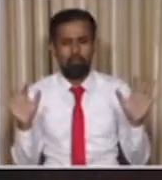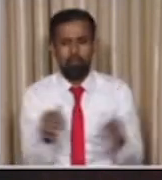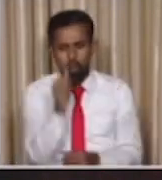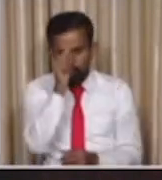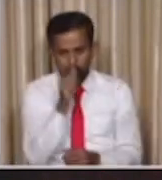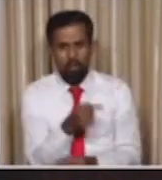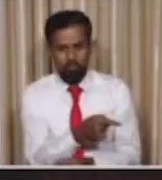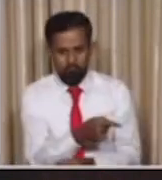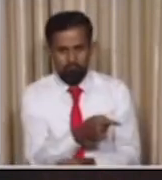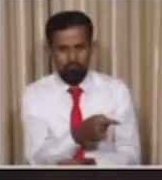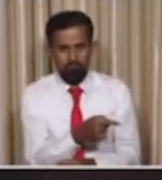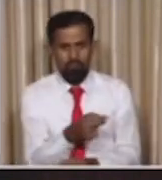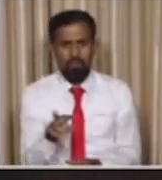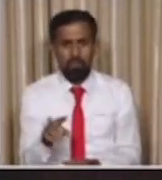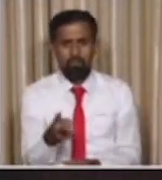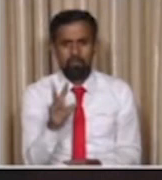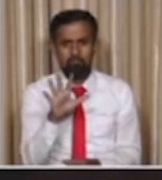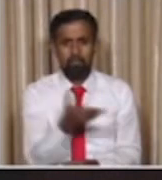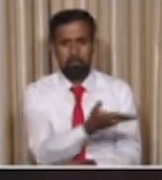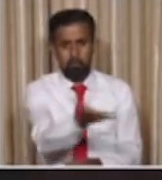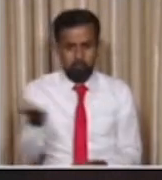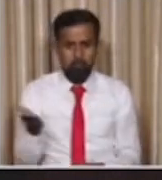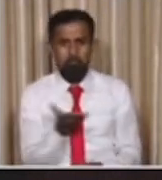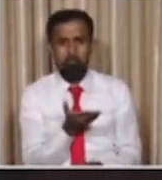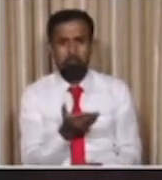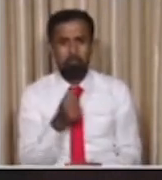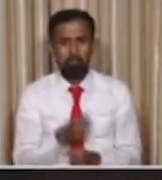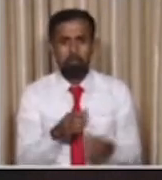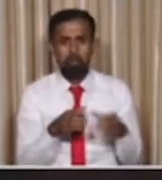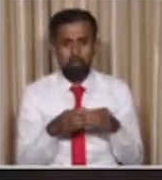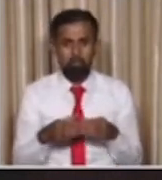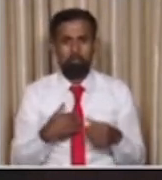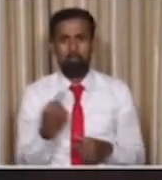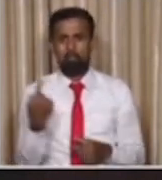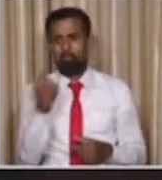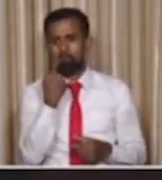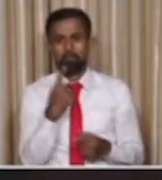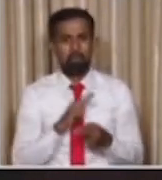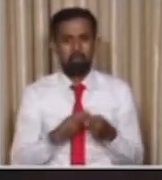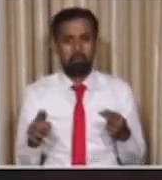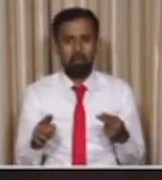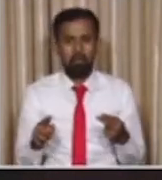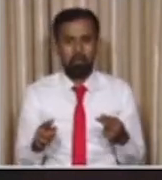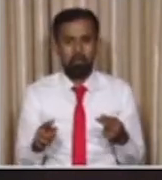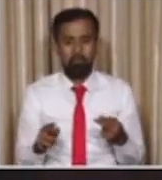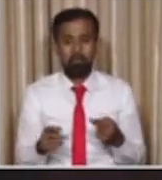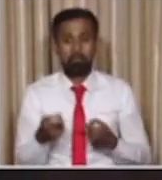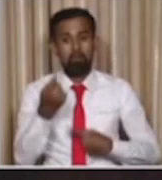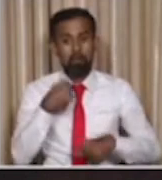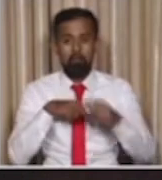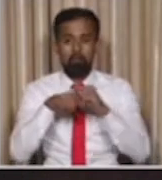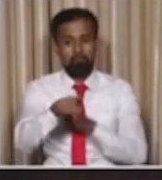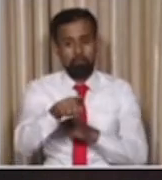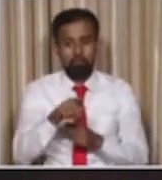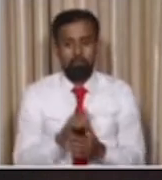හොරකම් වෙනවනම් ඒක 225 මෙතන ඉන්න මන්ත්‍රීවරු ඇවිල්ලා ආණ්ඩු පක්ෂේ ඉන්න අපිට ඇඟිල්ල දික් කරන්න එපා. හැබැයි ඒ ඇඟිල්ලම කවදා හරි ඔයාලට දික්